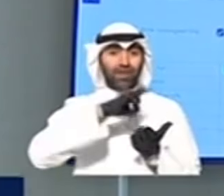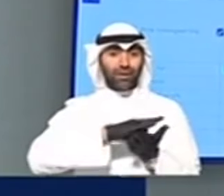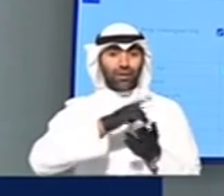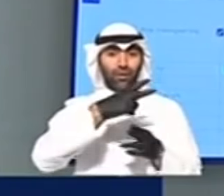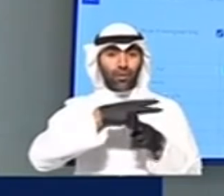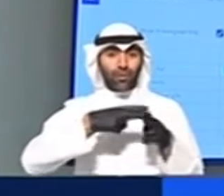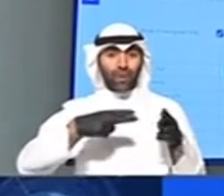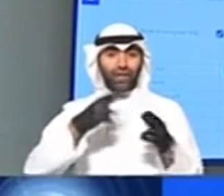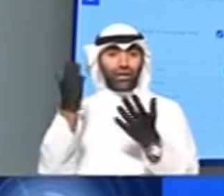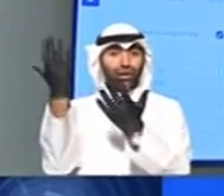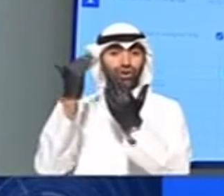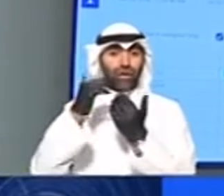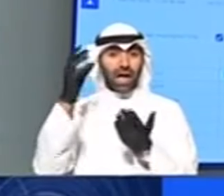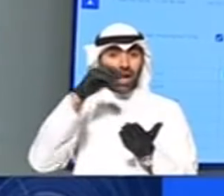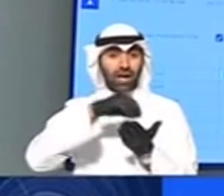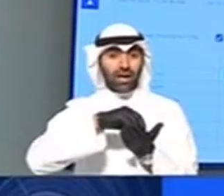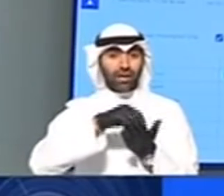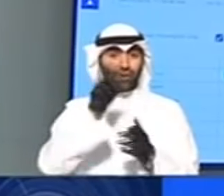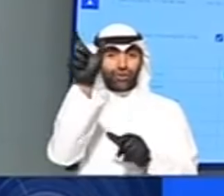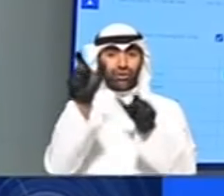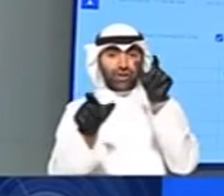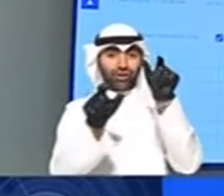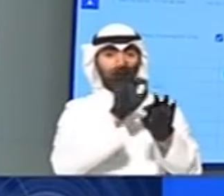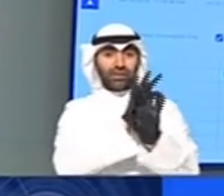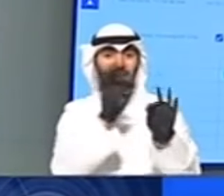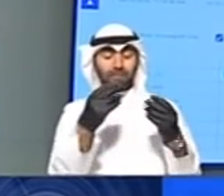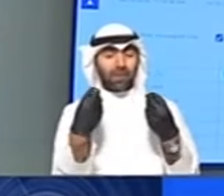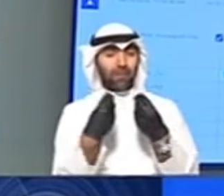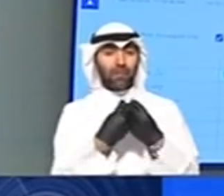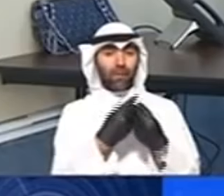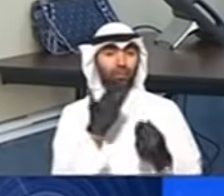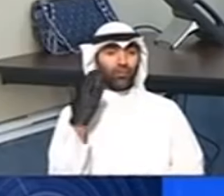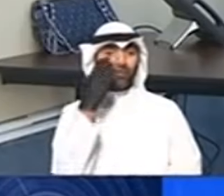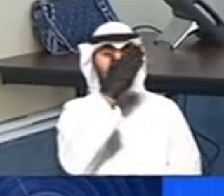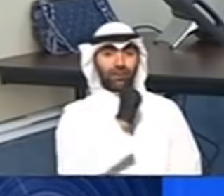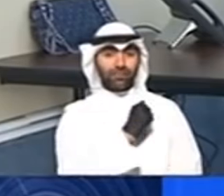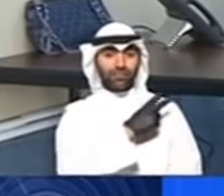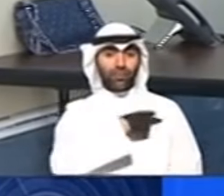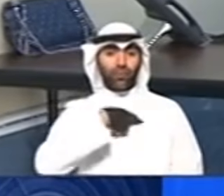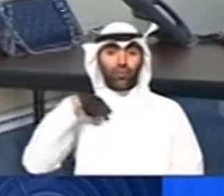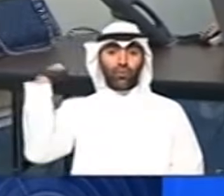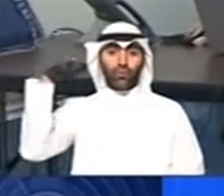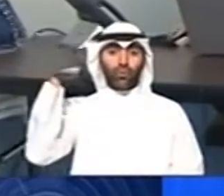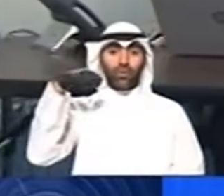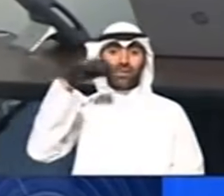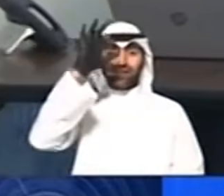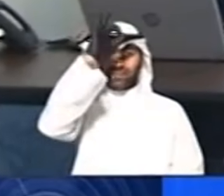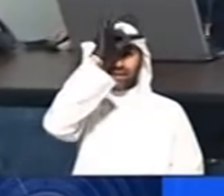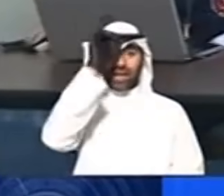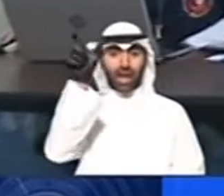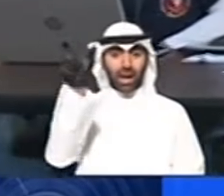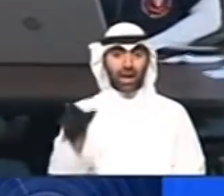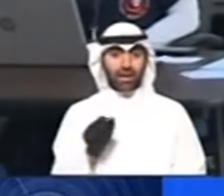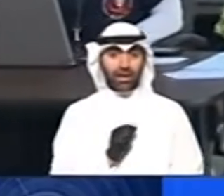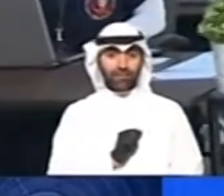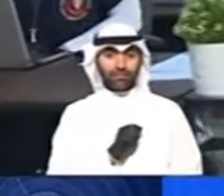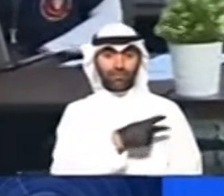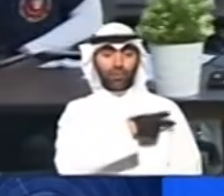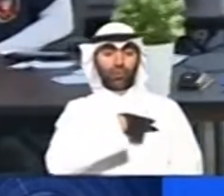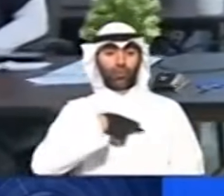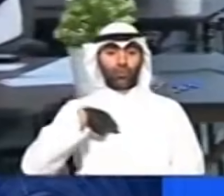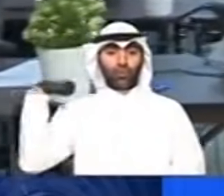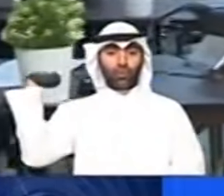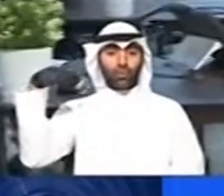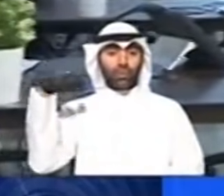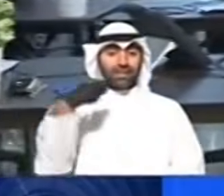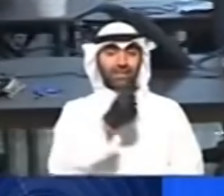مجلس الوزراء ووزير الداخلية ووزير الدولة لشؤون مجلس الوزراء أنس خالد الصالح، ومعالي وزير الصحة الشيخ